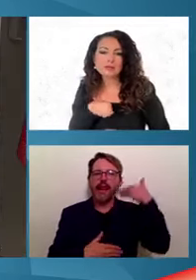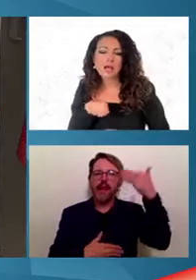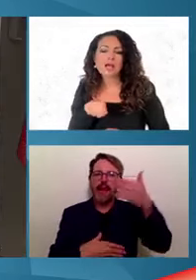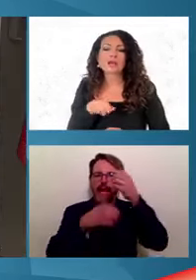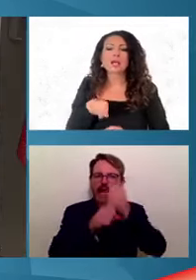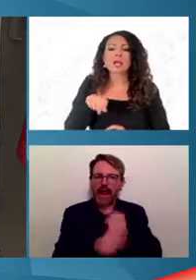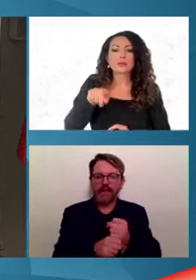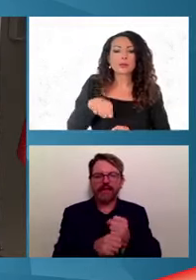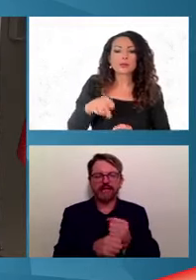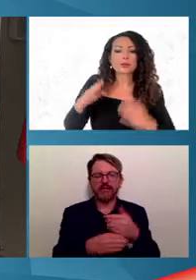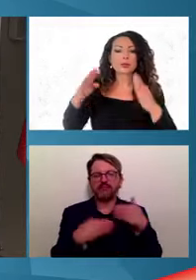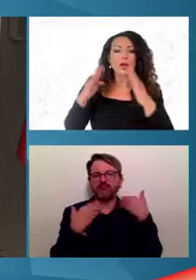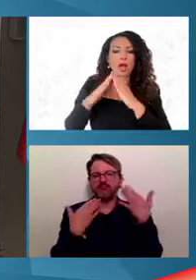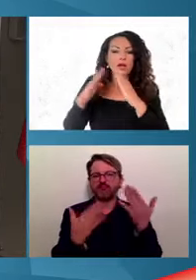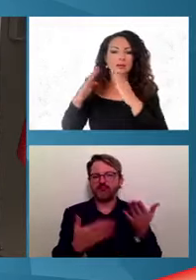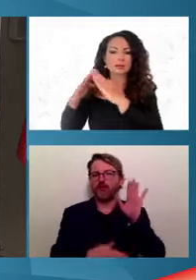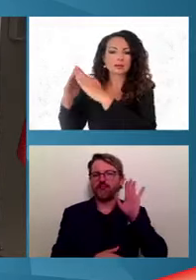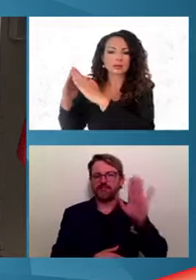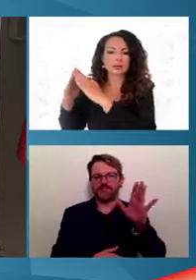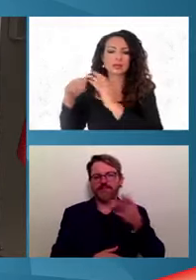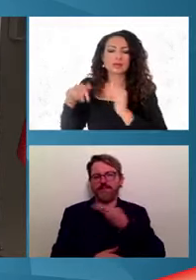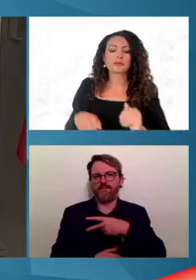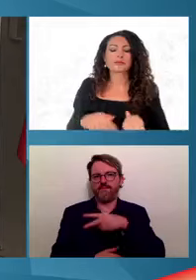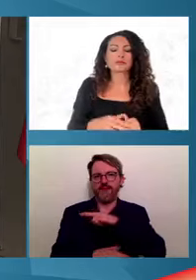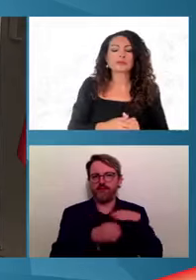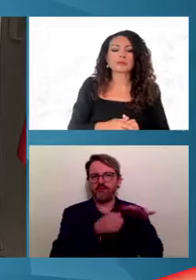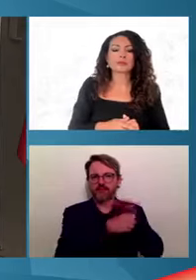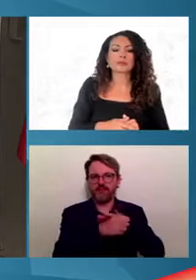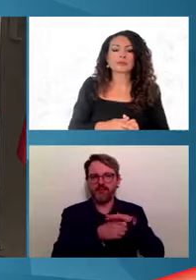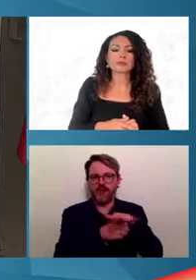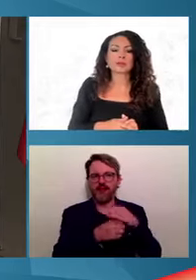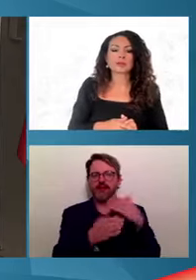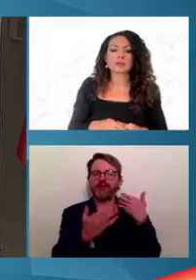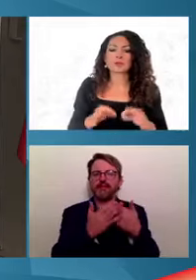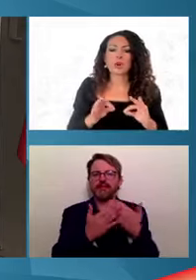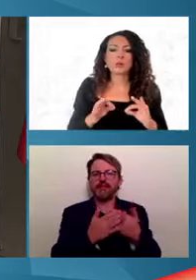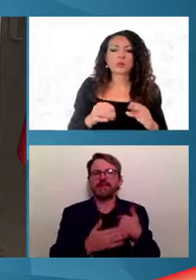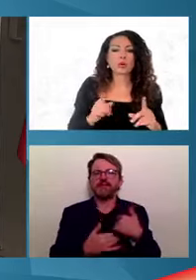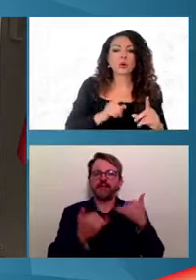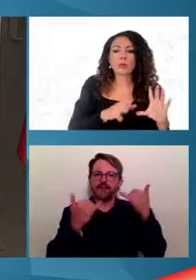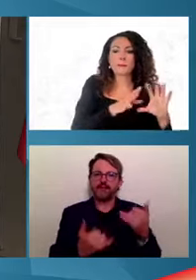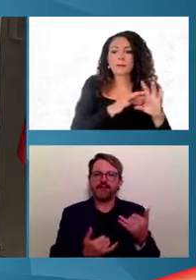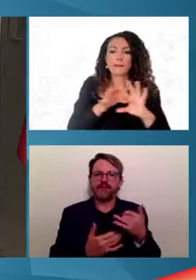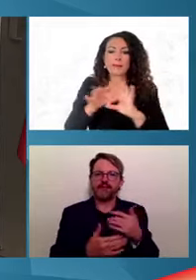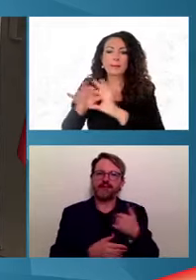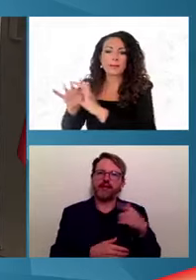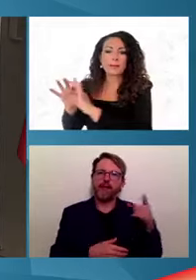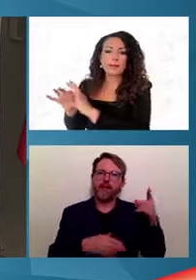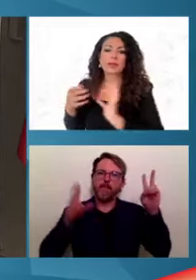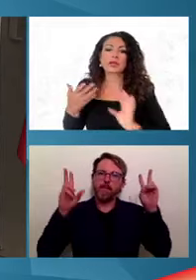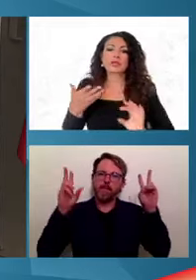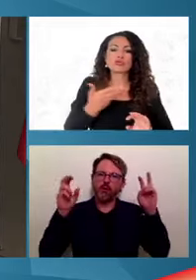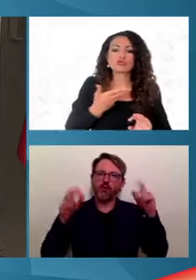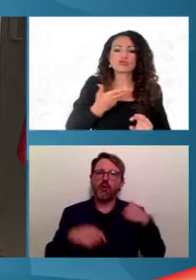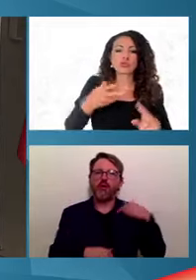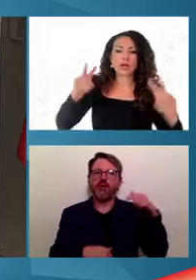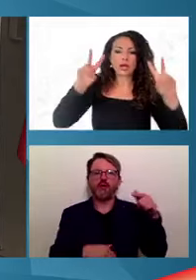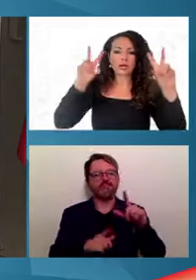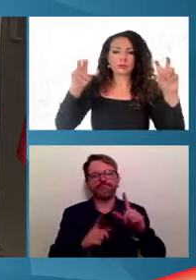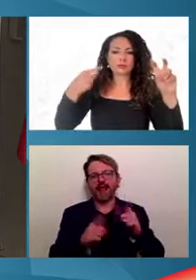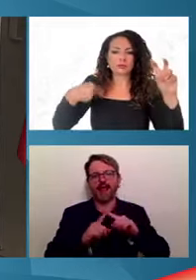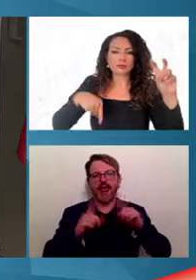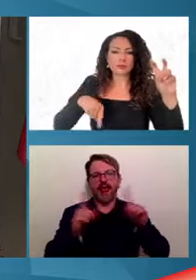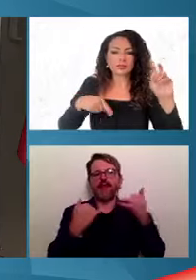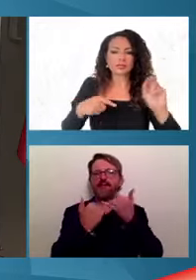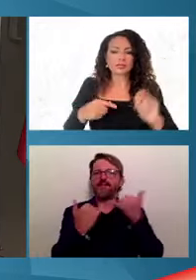ihre Zuständigkeitsbereiche zieht und dementsprechend konnte das Motto heute kein anderes sein als